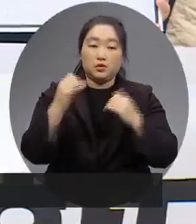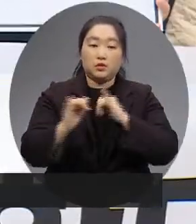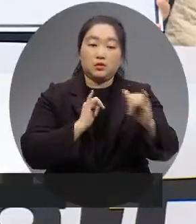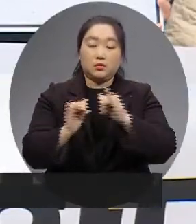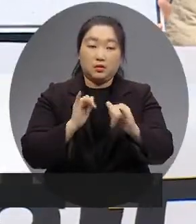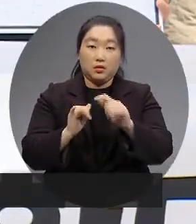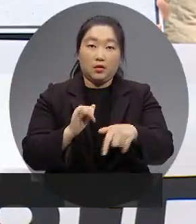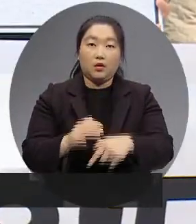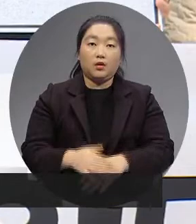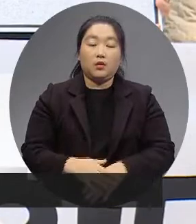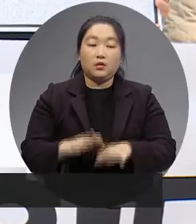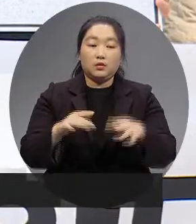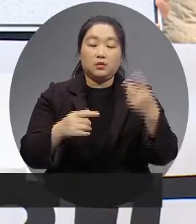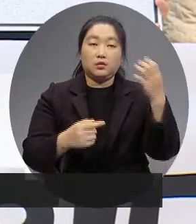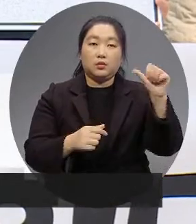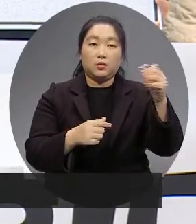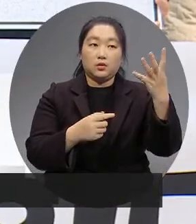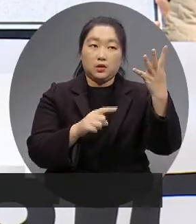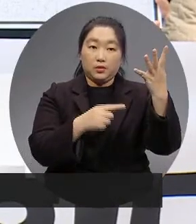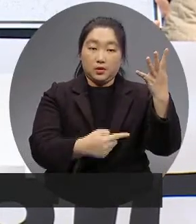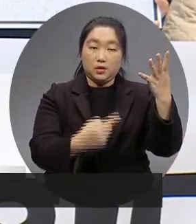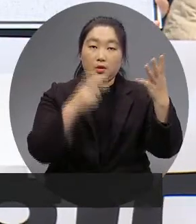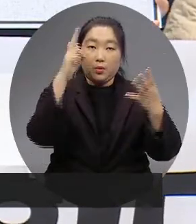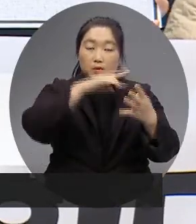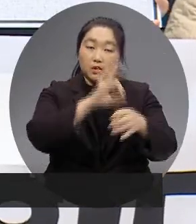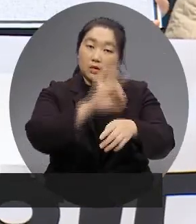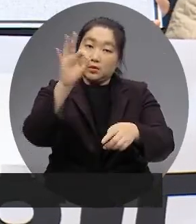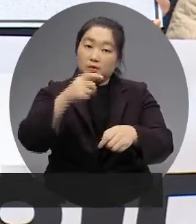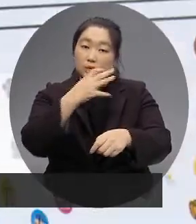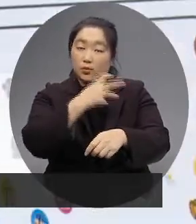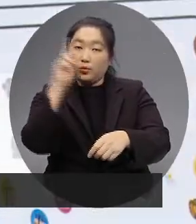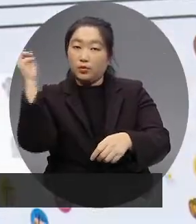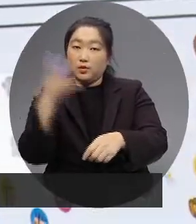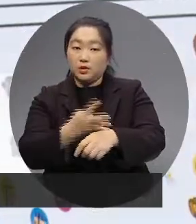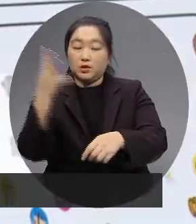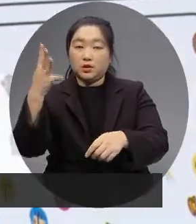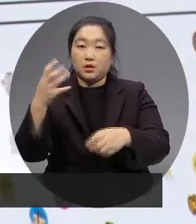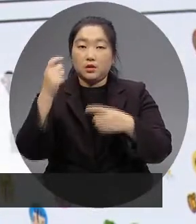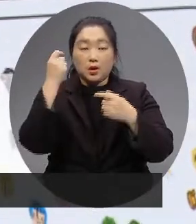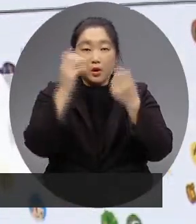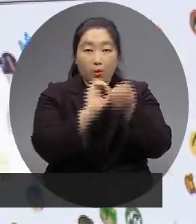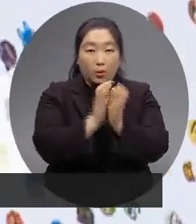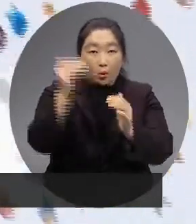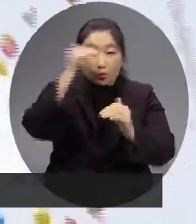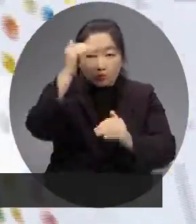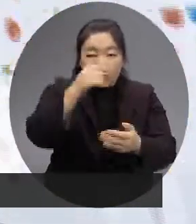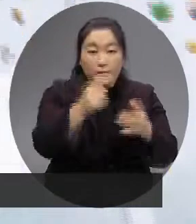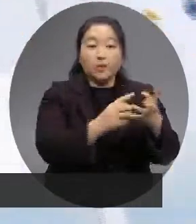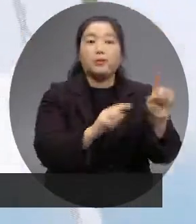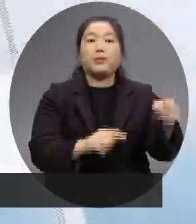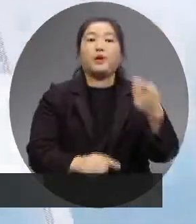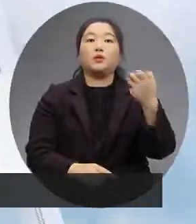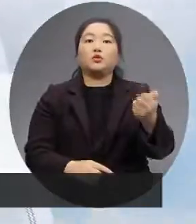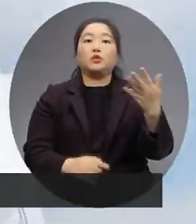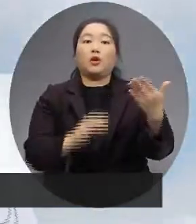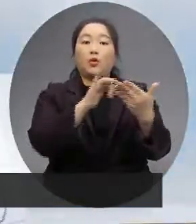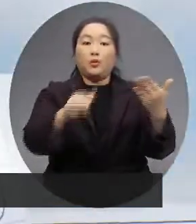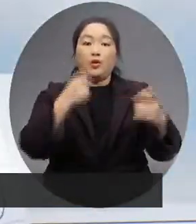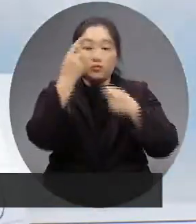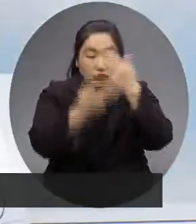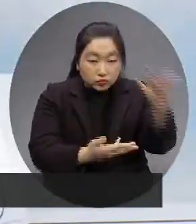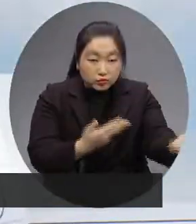단체는 지난 1일 오전 10시부터 오후 4시까지 우암산 벚꽃을 구경하러 온 시민 159명을 설문한